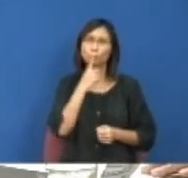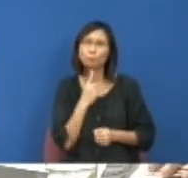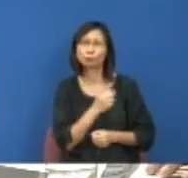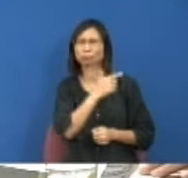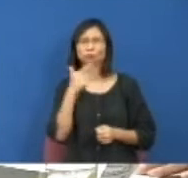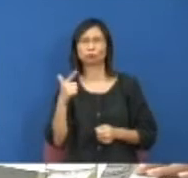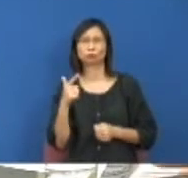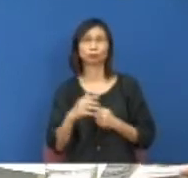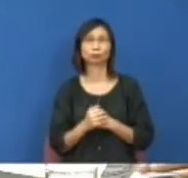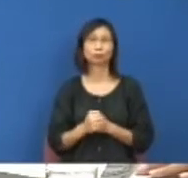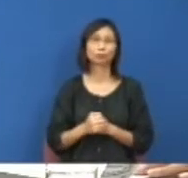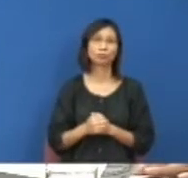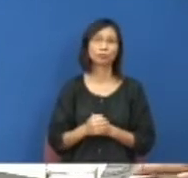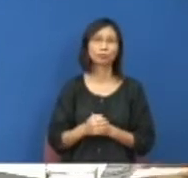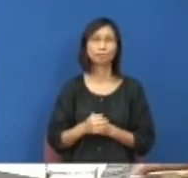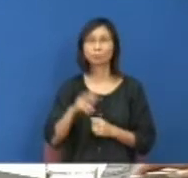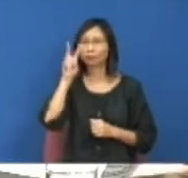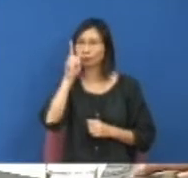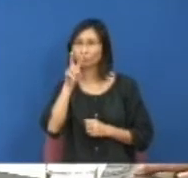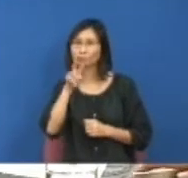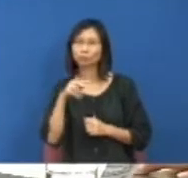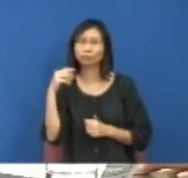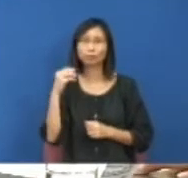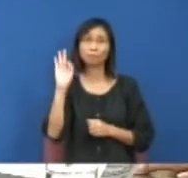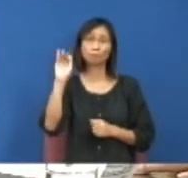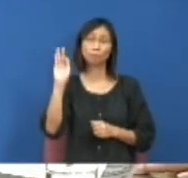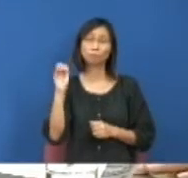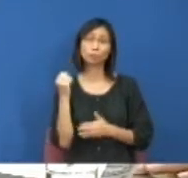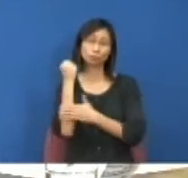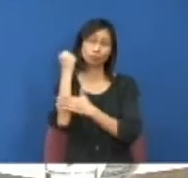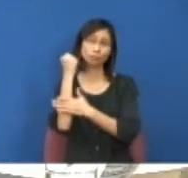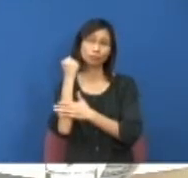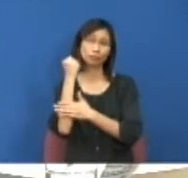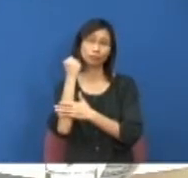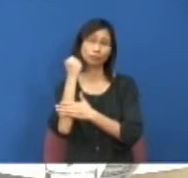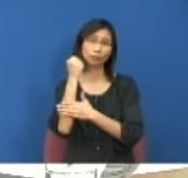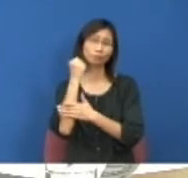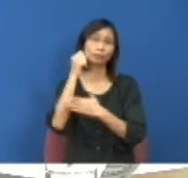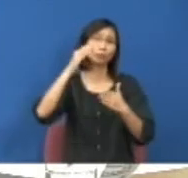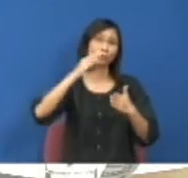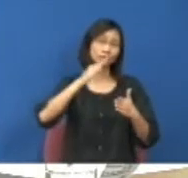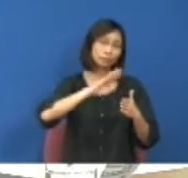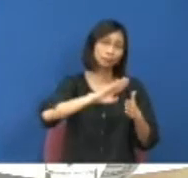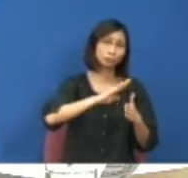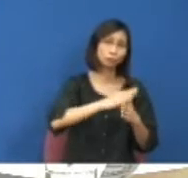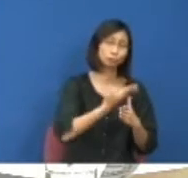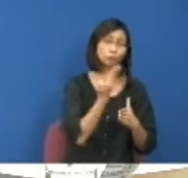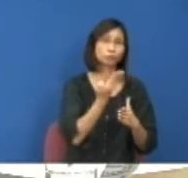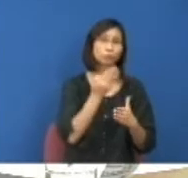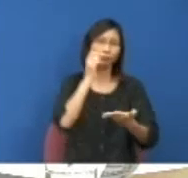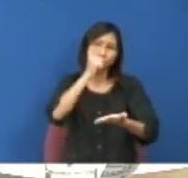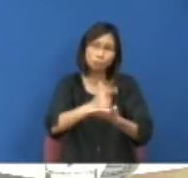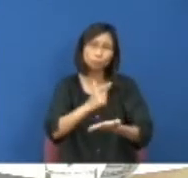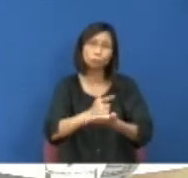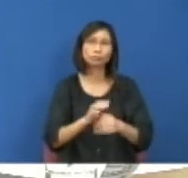角度說，就是說你看到法國革命的成因裡面，其實真的在這個源